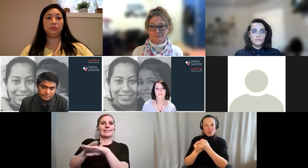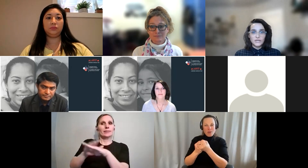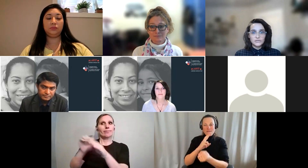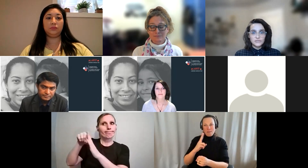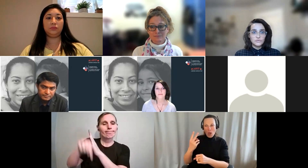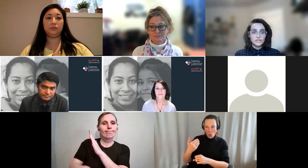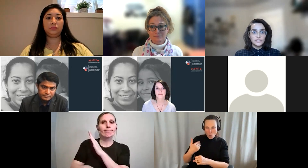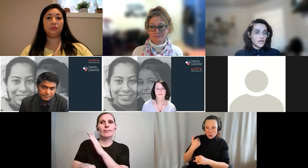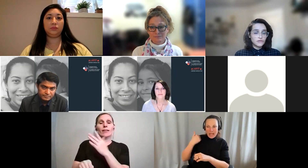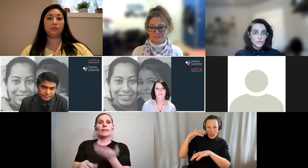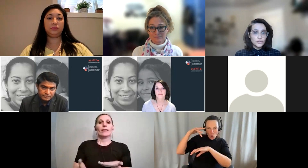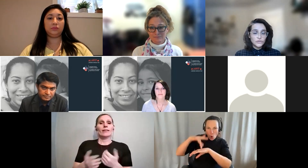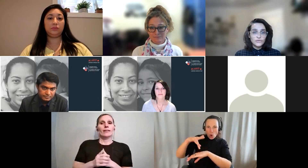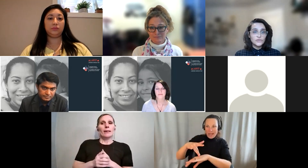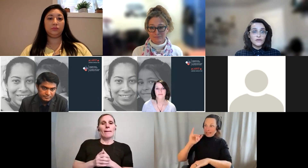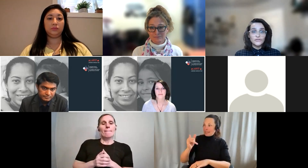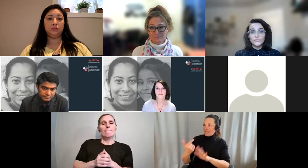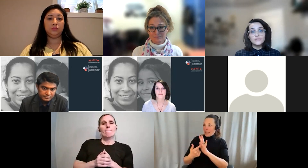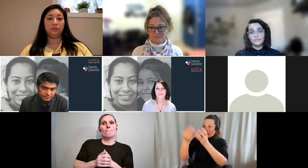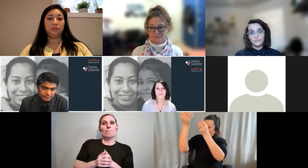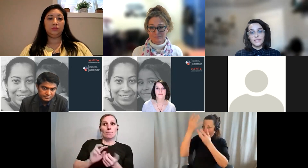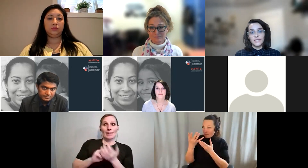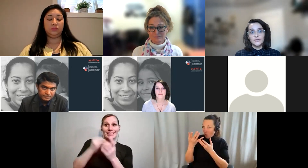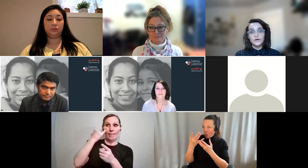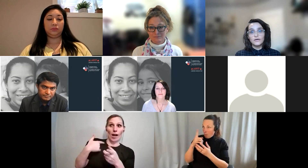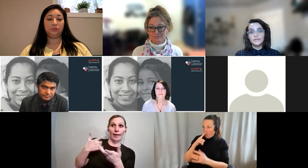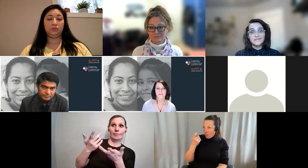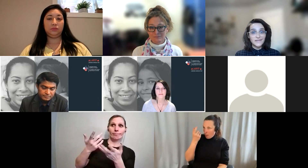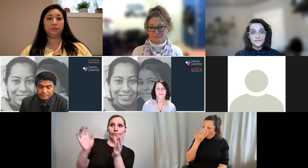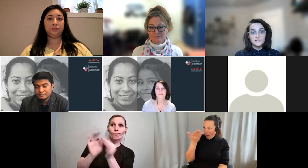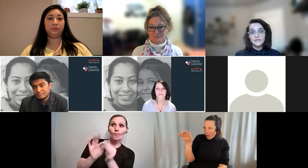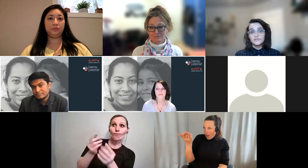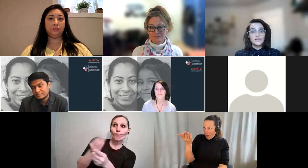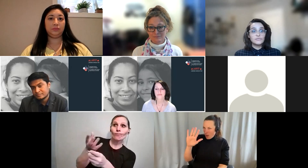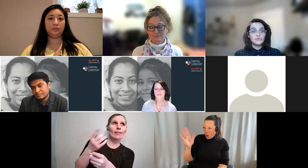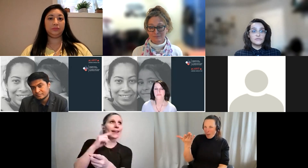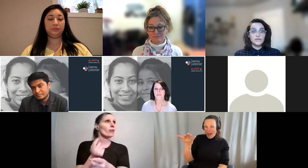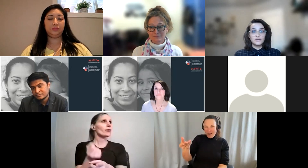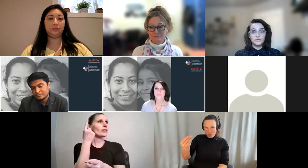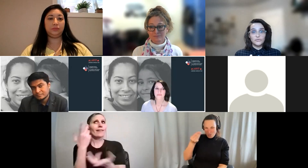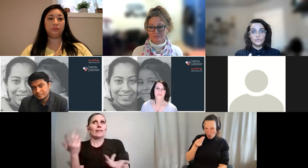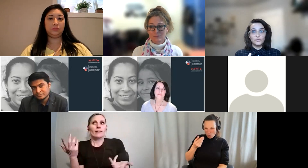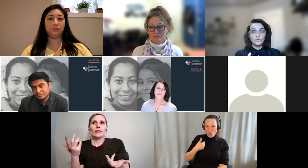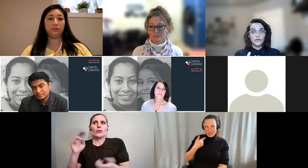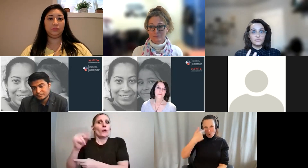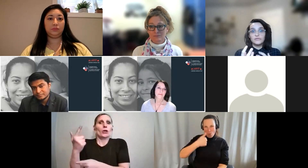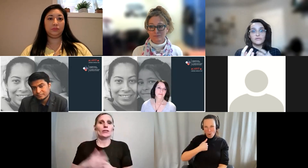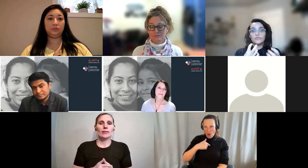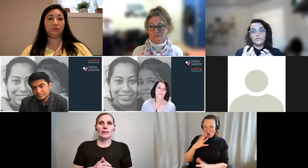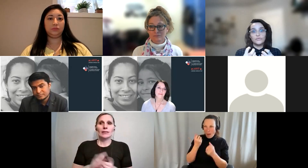peut pas comprendre l'information que quelqu'un partage, donc on ne peut pas l'utiliser de façon correcte. On ne peut pas consentir